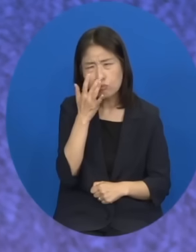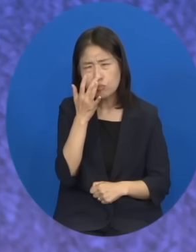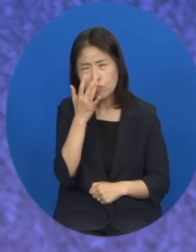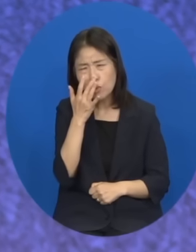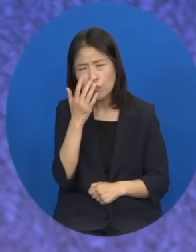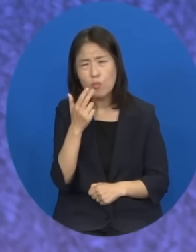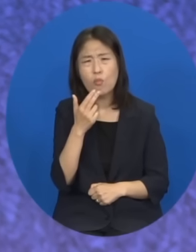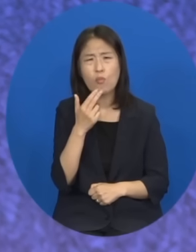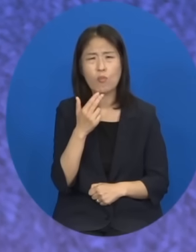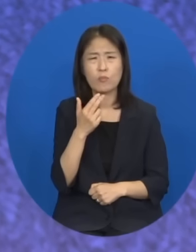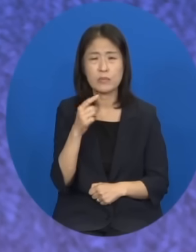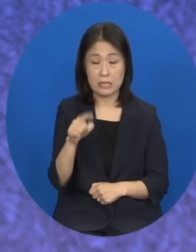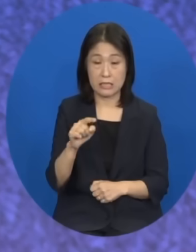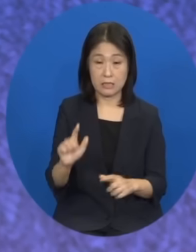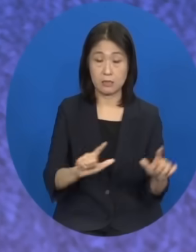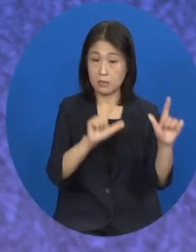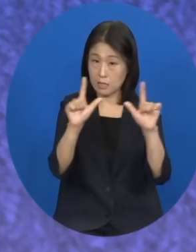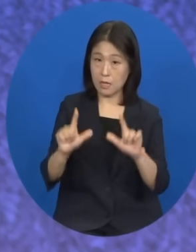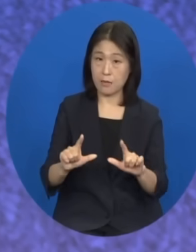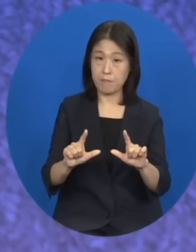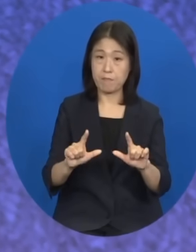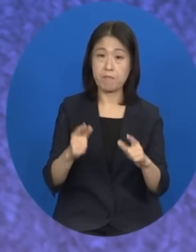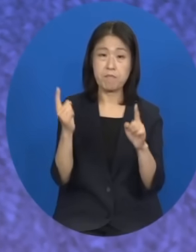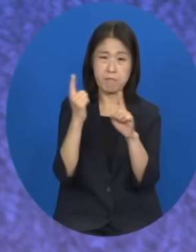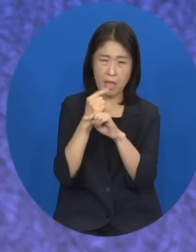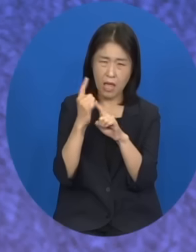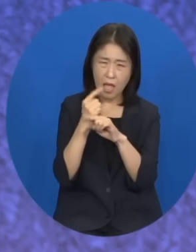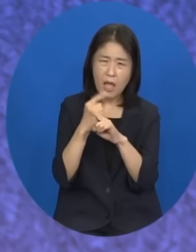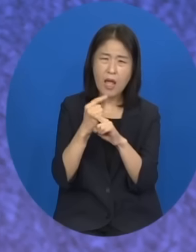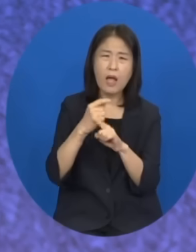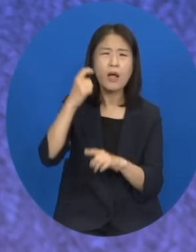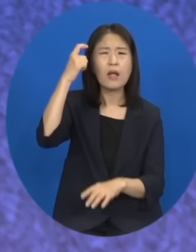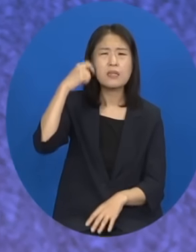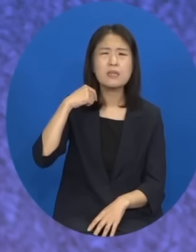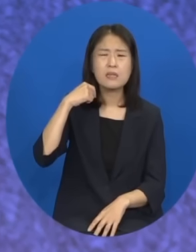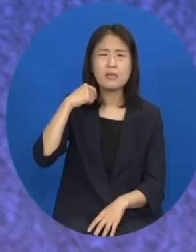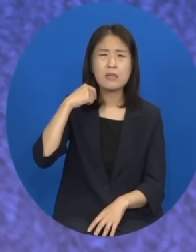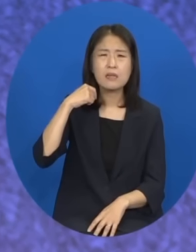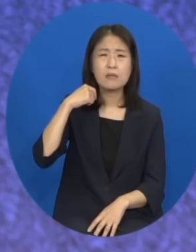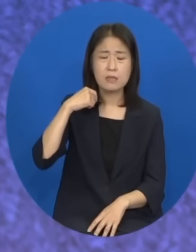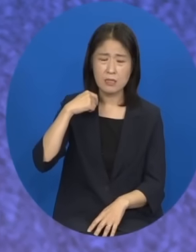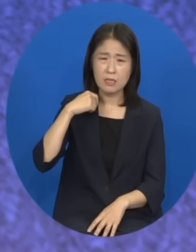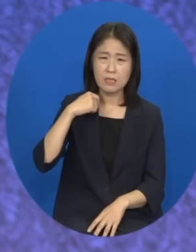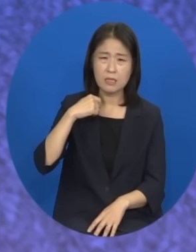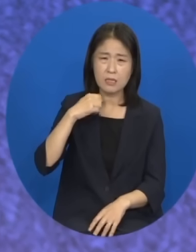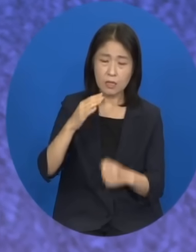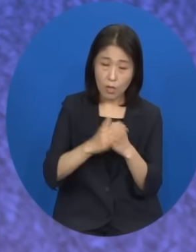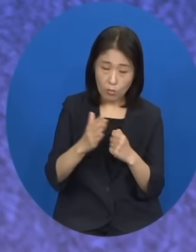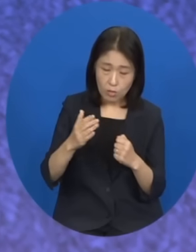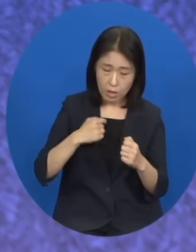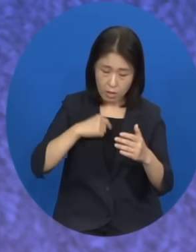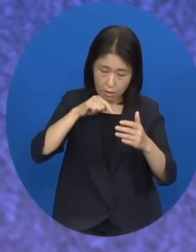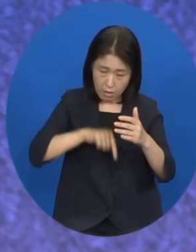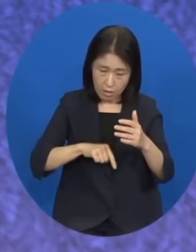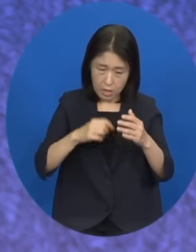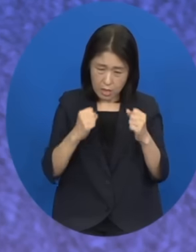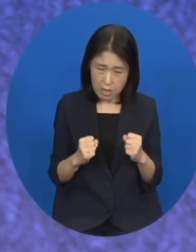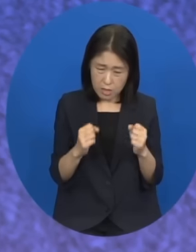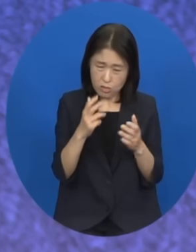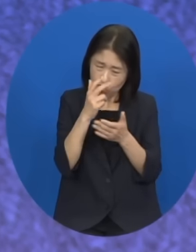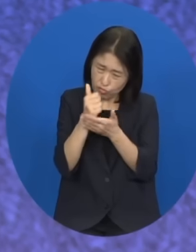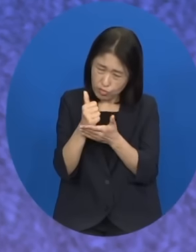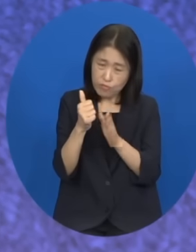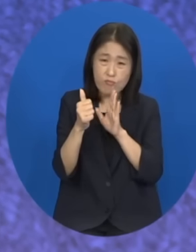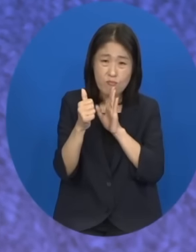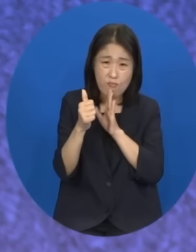보이는 삶이 계속 되어지는데 주님이 내 안에 계신 게 사실인가? 여러분들이 그렇게 생각하는